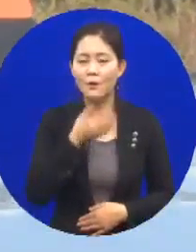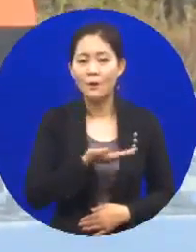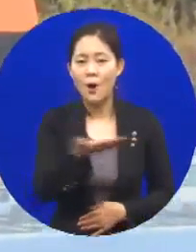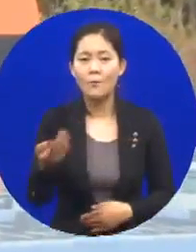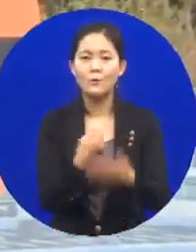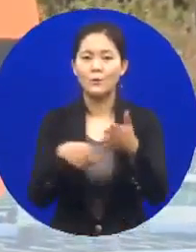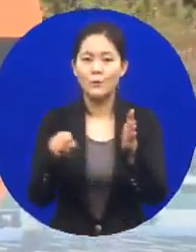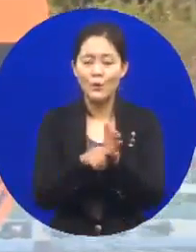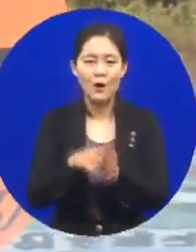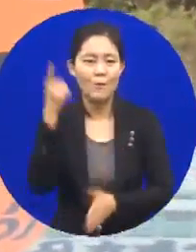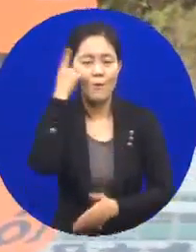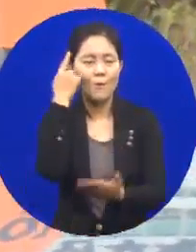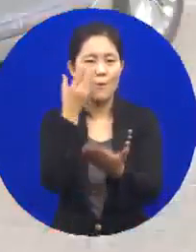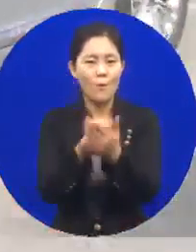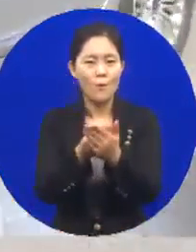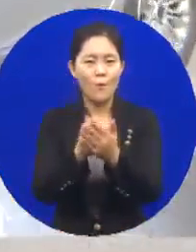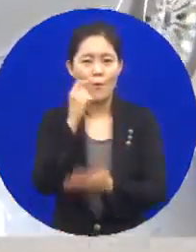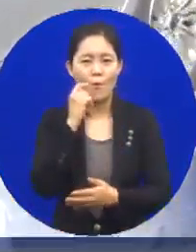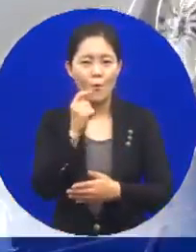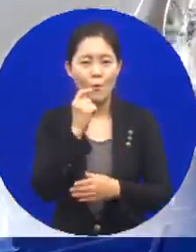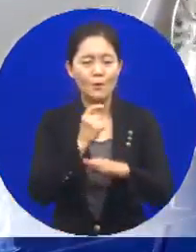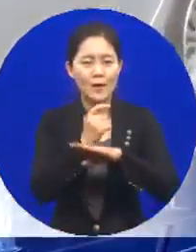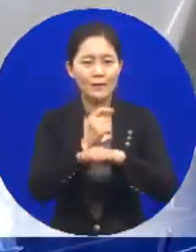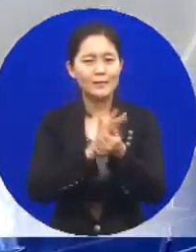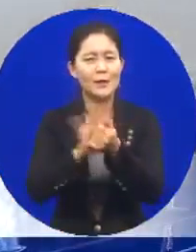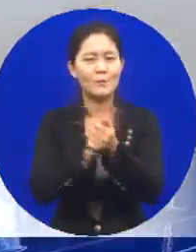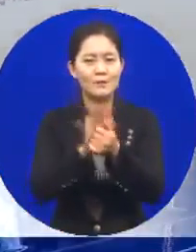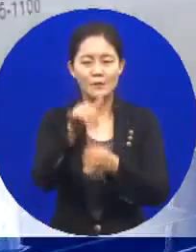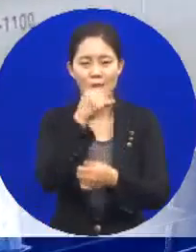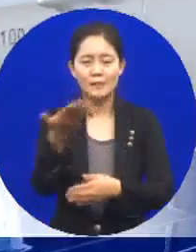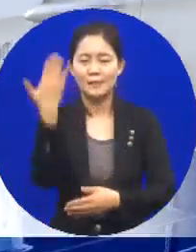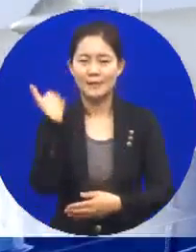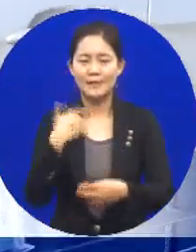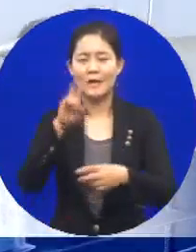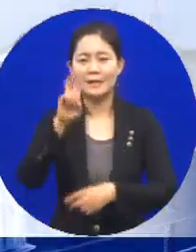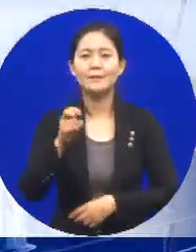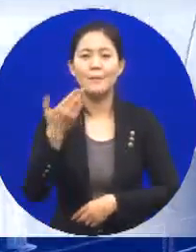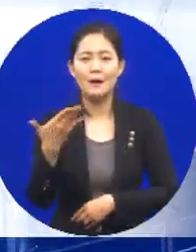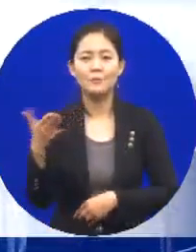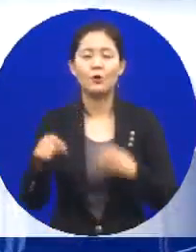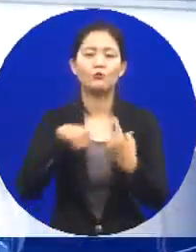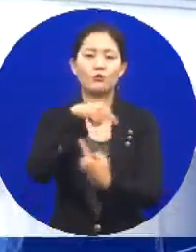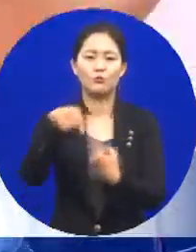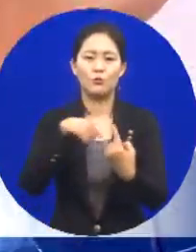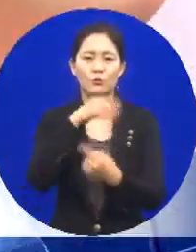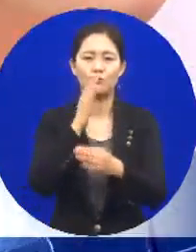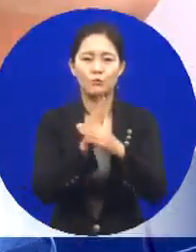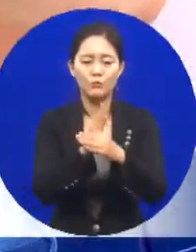용인 시민을 위한 모바일 앱 콜택시 서비스, 콜비 부담 없는 용인 앱 택시가 지난 28일부터 운영되고